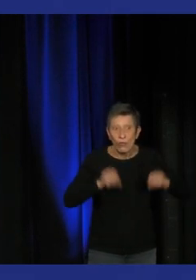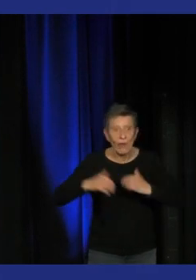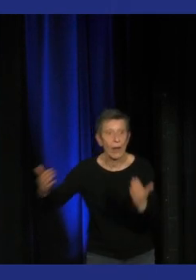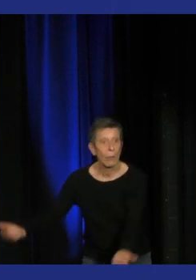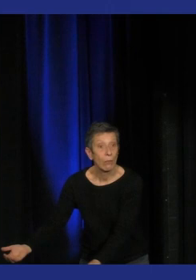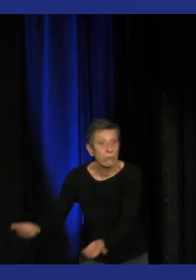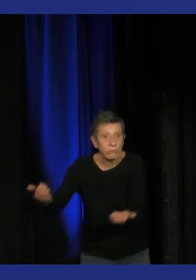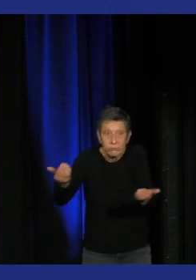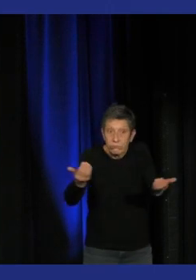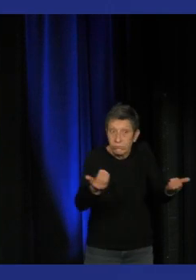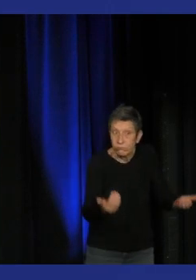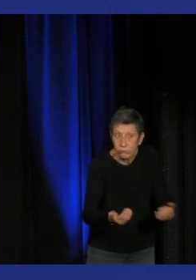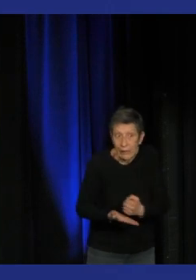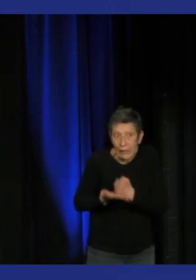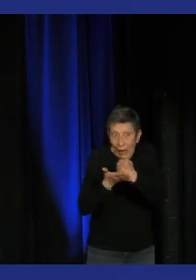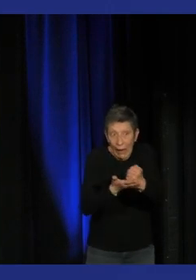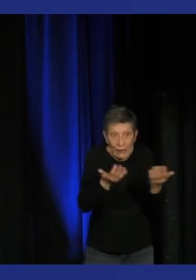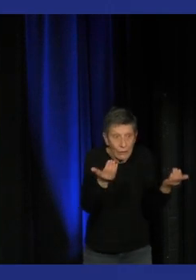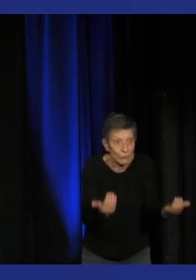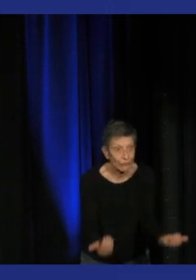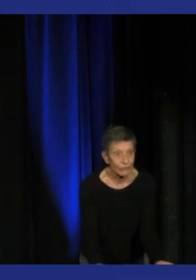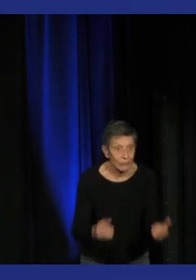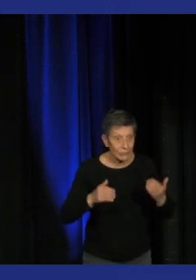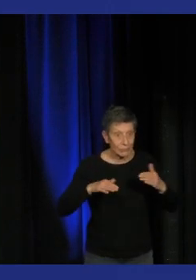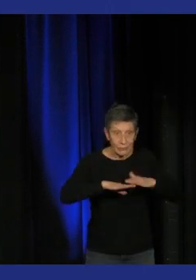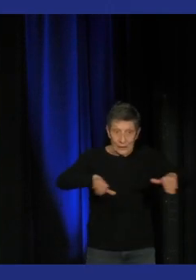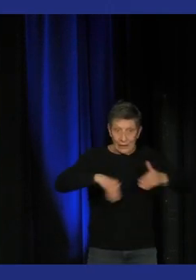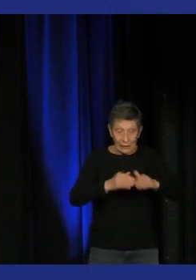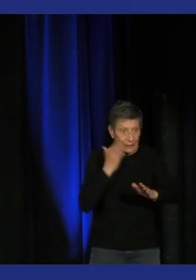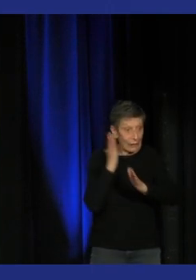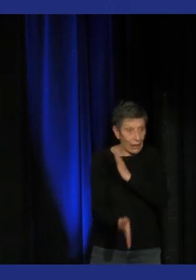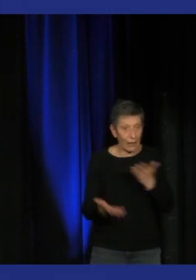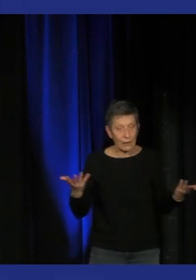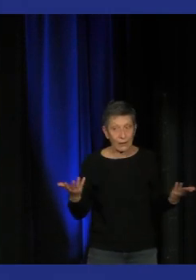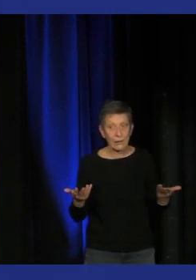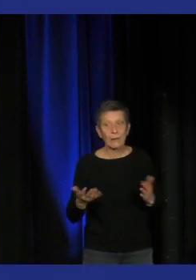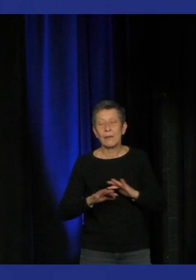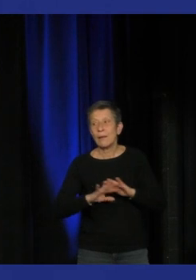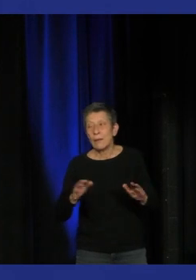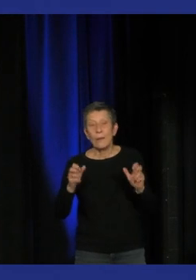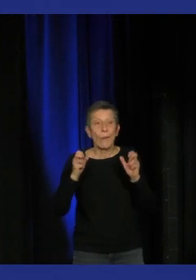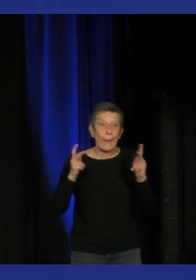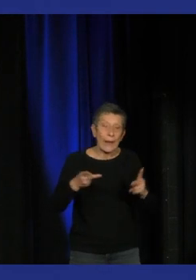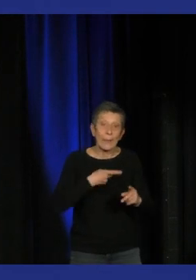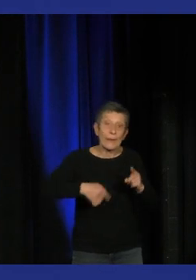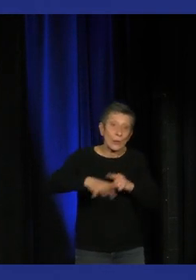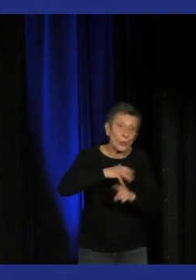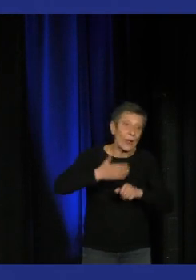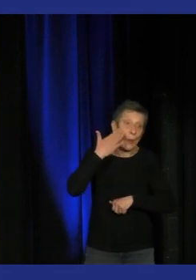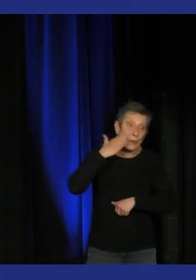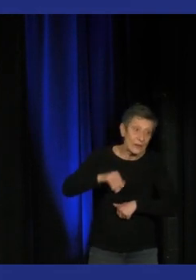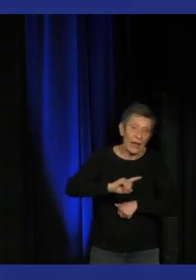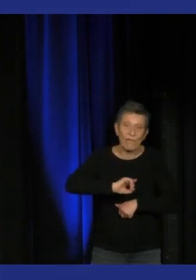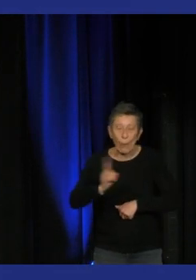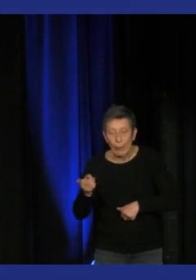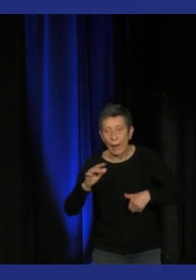bras Anne-Lise et de la descendre dans le bassin directement. Alors vous me direz, oui, dans le médico-social, on sait qu'il ne faut pas faire des